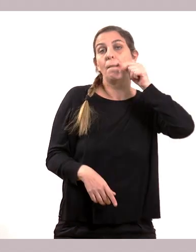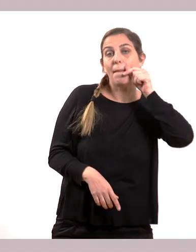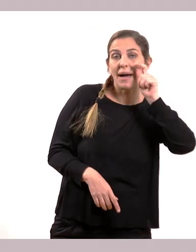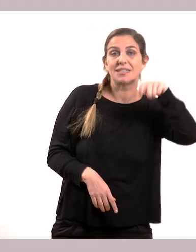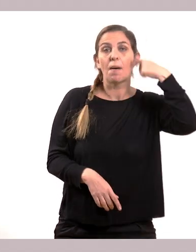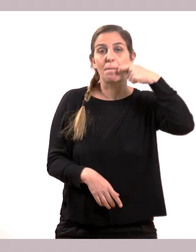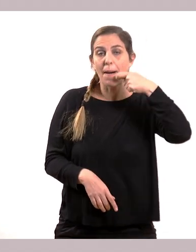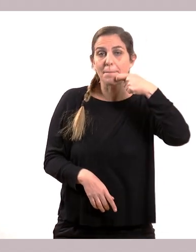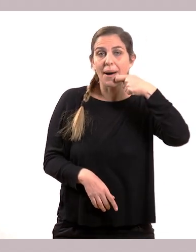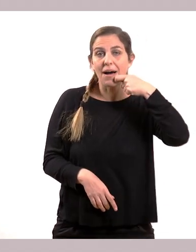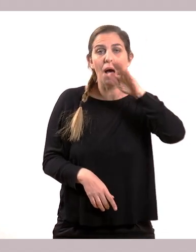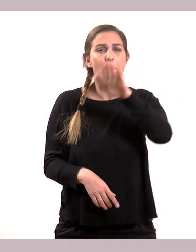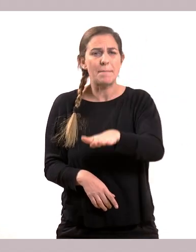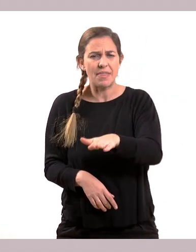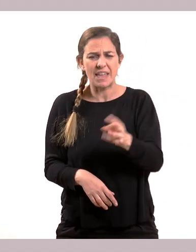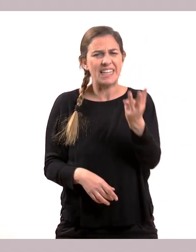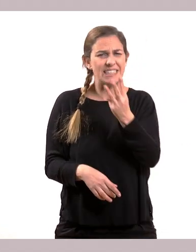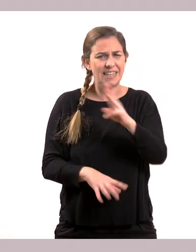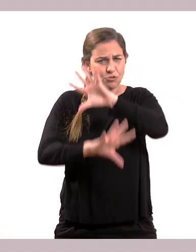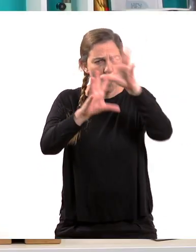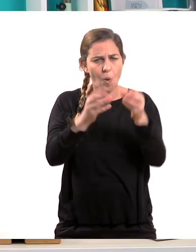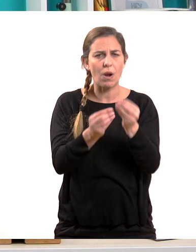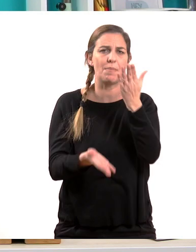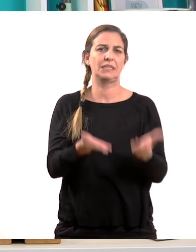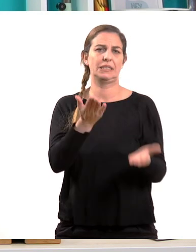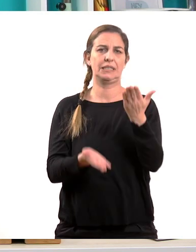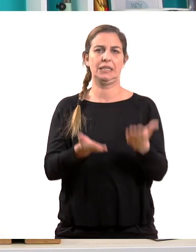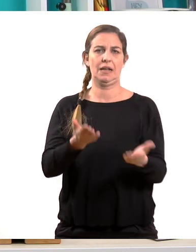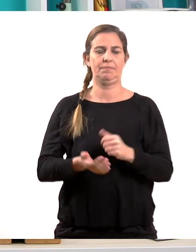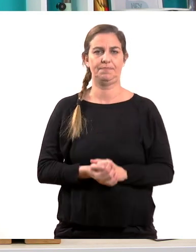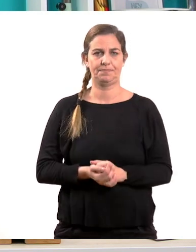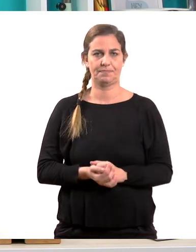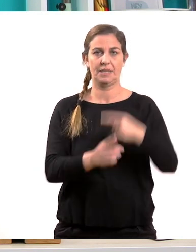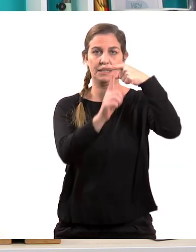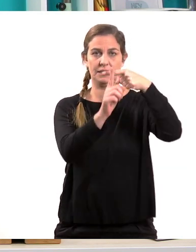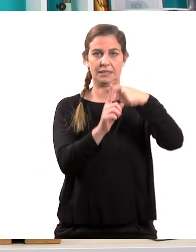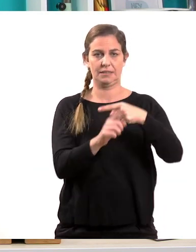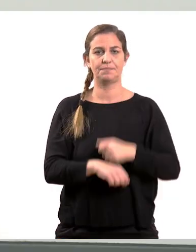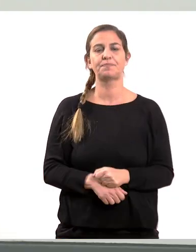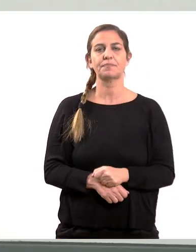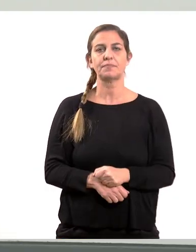μπαμπά και τα κιλά του παιδιού. Όλα μαζί. Λοιπόν,